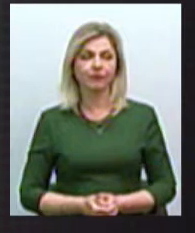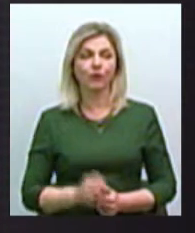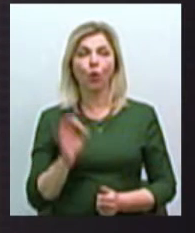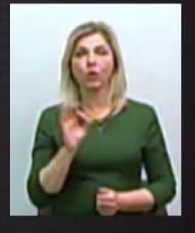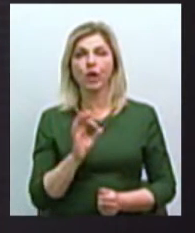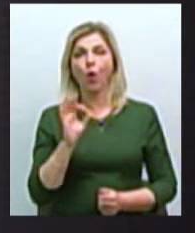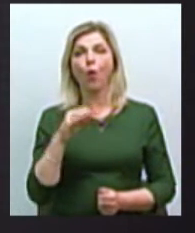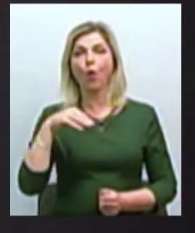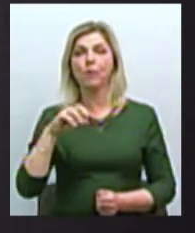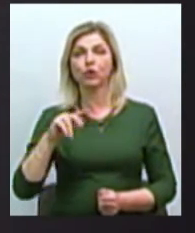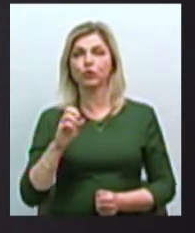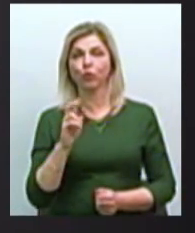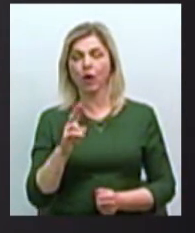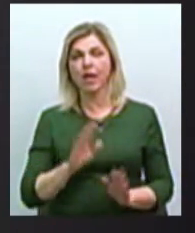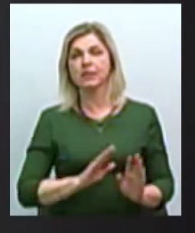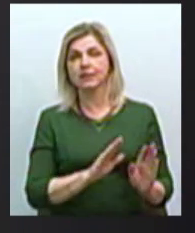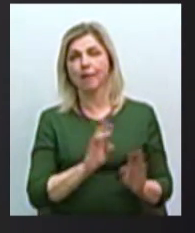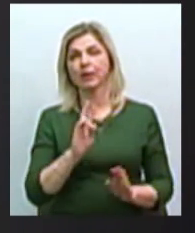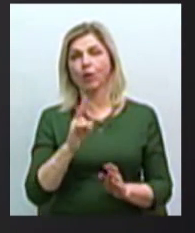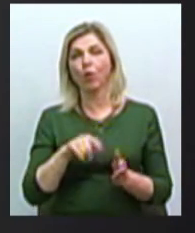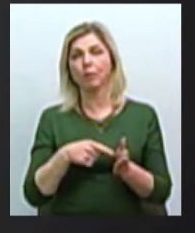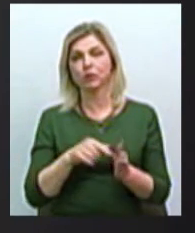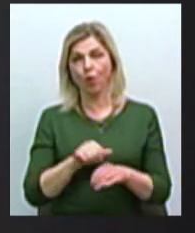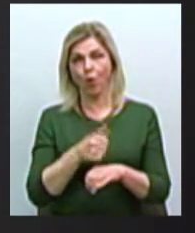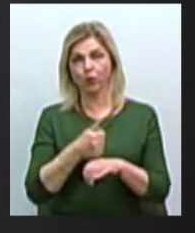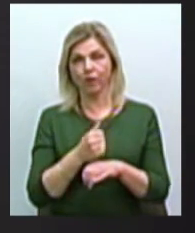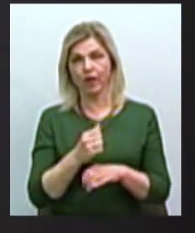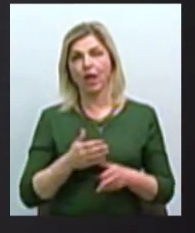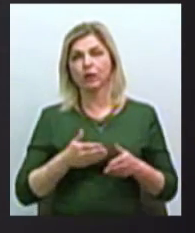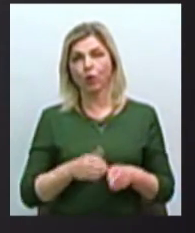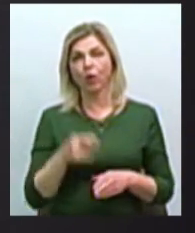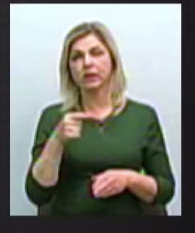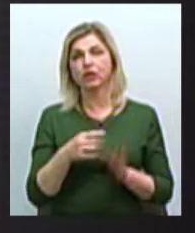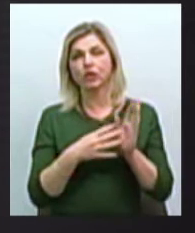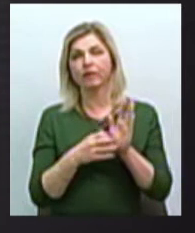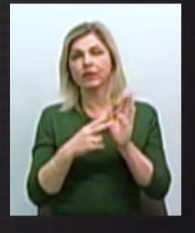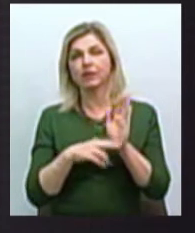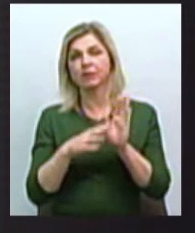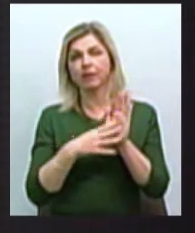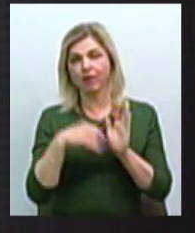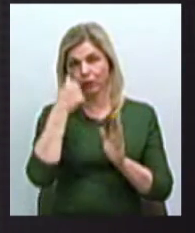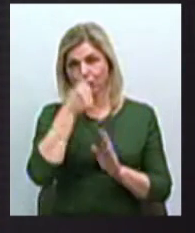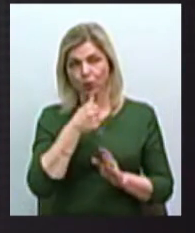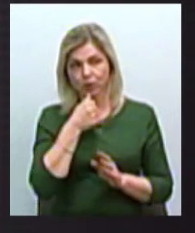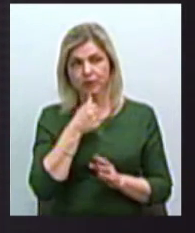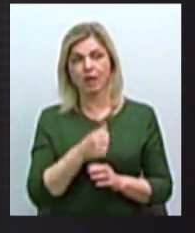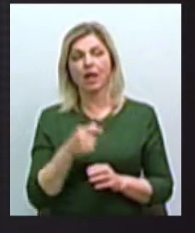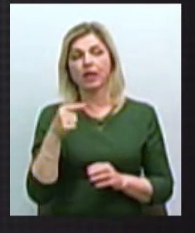Олександр Омельчук, заступник Миколаївського міського голови. Народився в 1979 році.